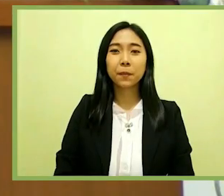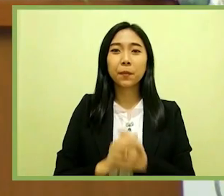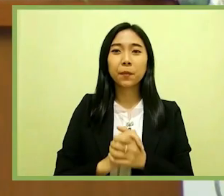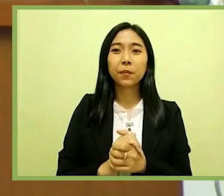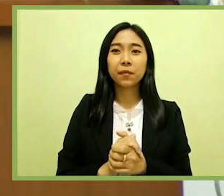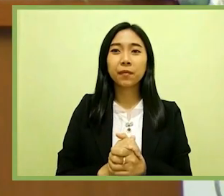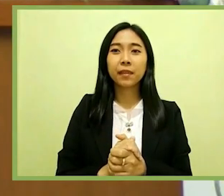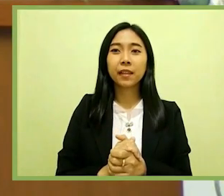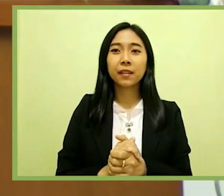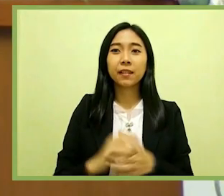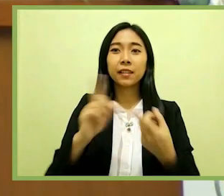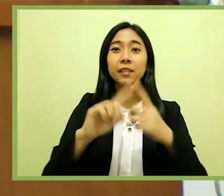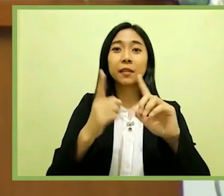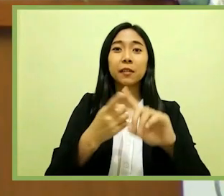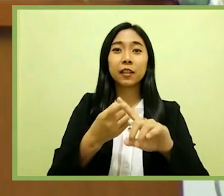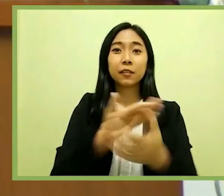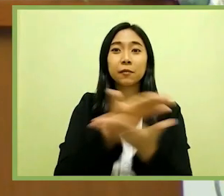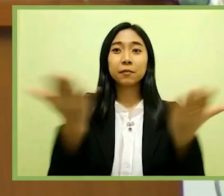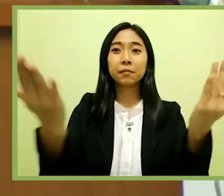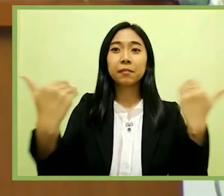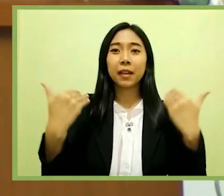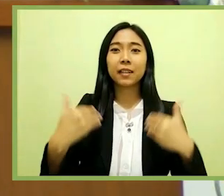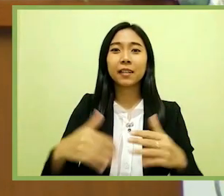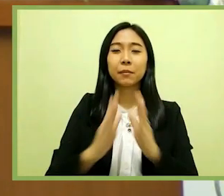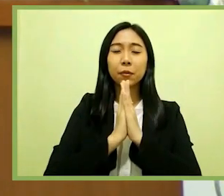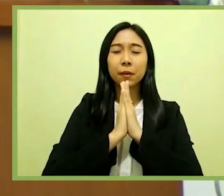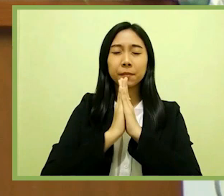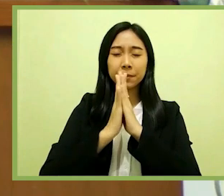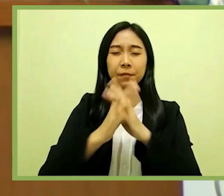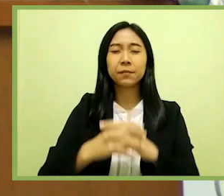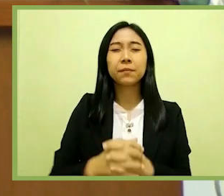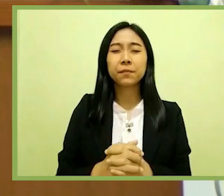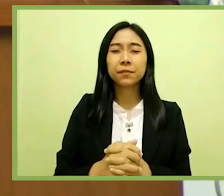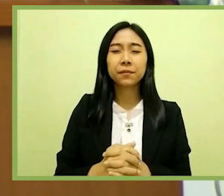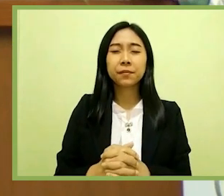Bapak, Ibu, Saudara-saudara terkasih, mari kita bersatu hati di dalam doa.